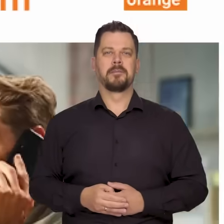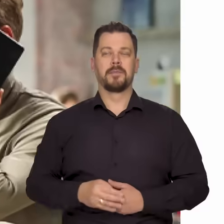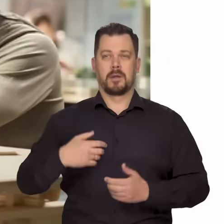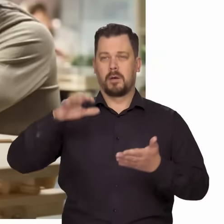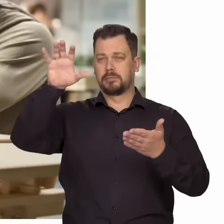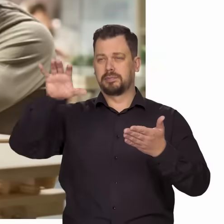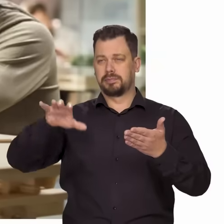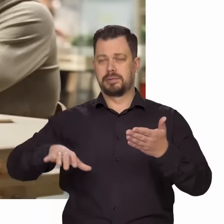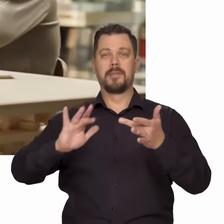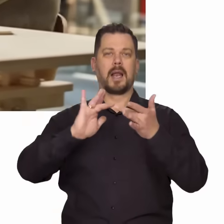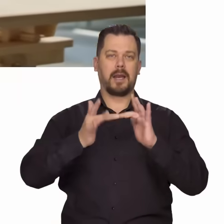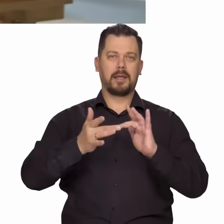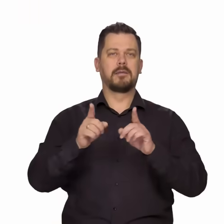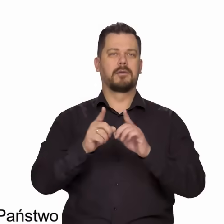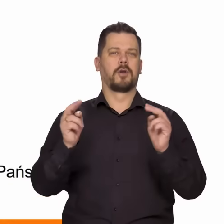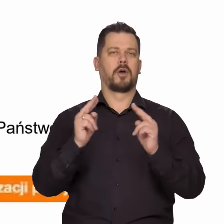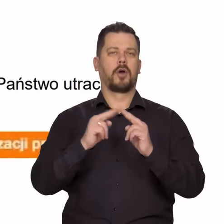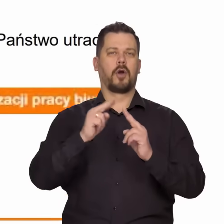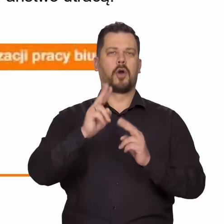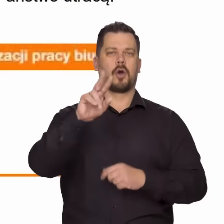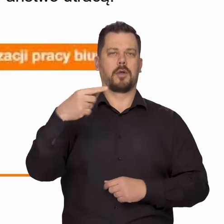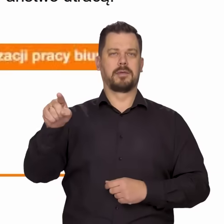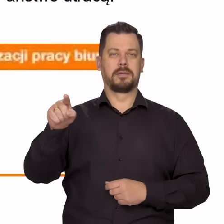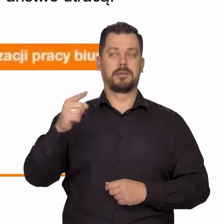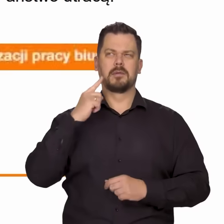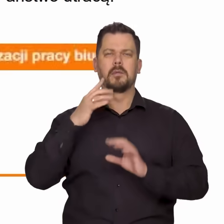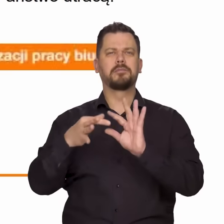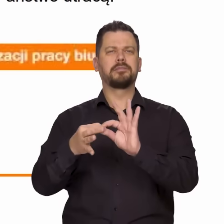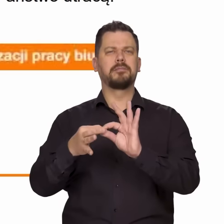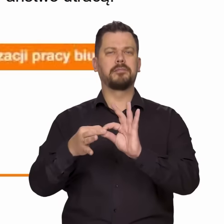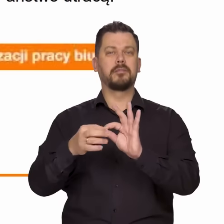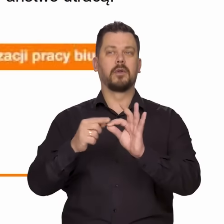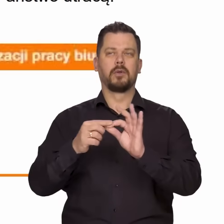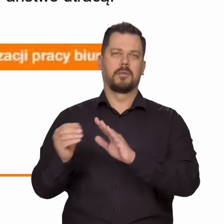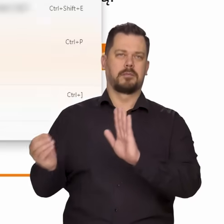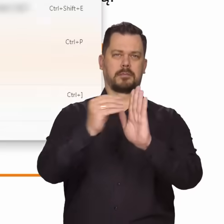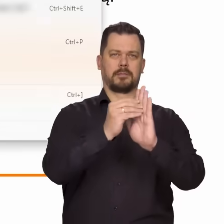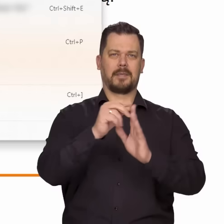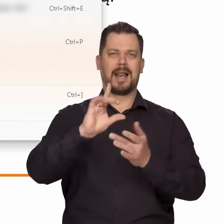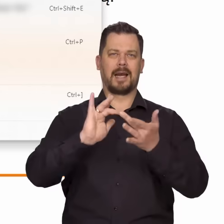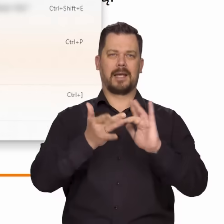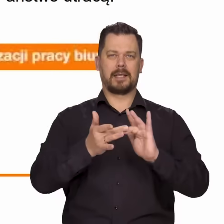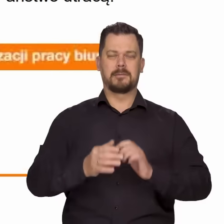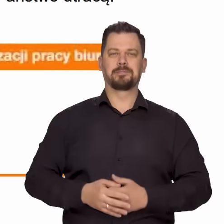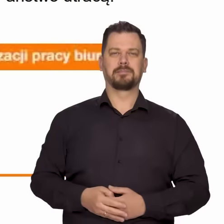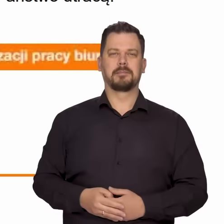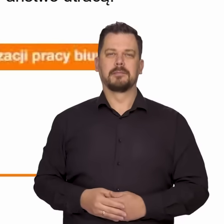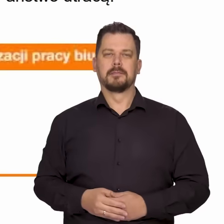maupaoffice.orange.pl. Znajdziesz w nim link i kod aktywacyjny. Skopiuj ten kod i kliknij w